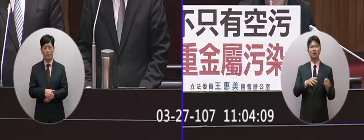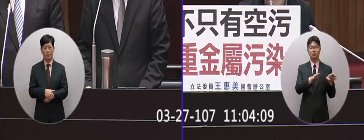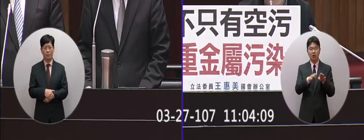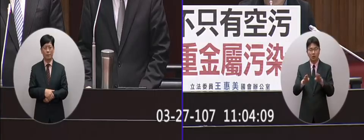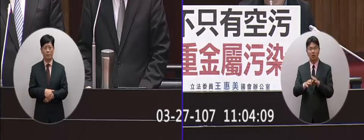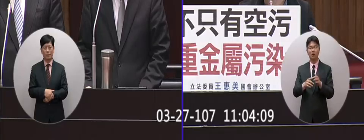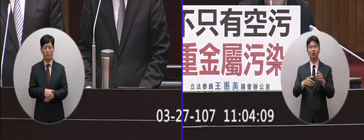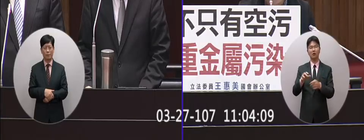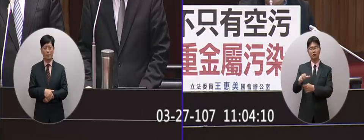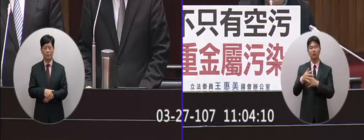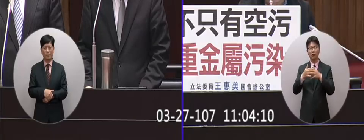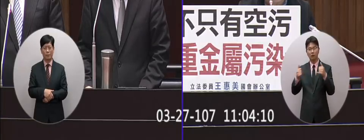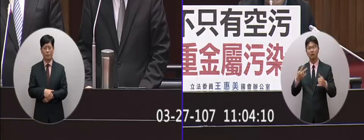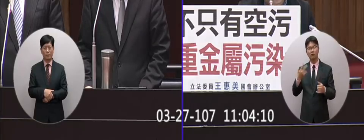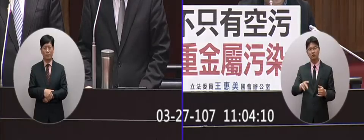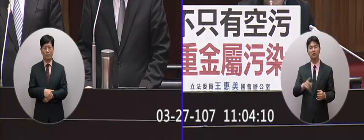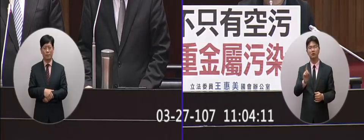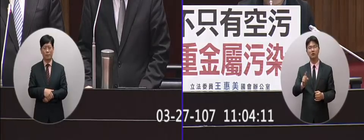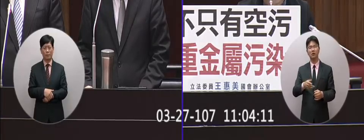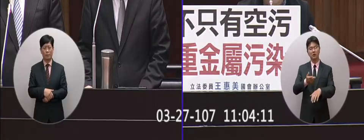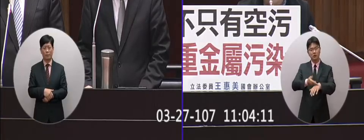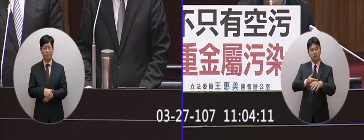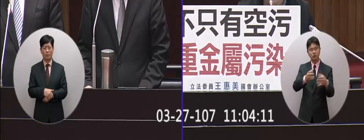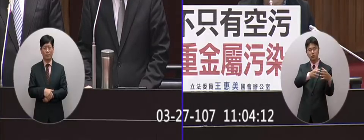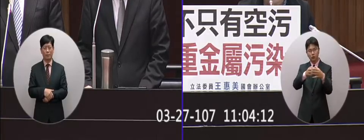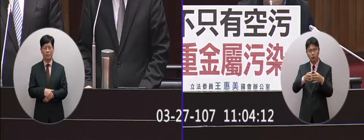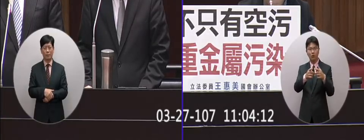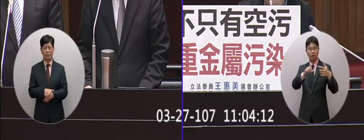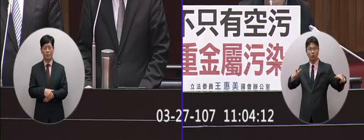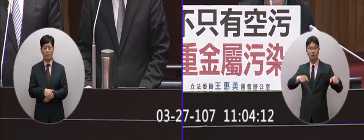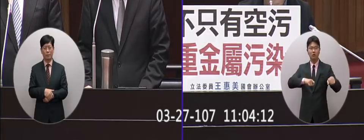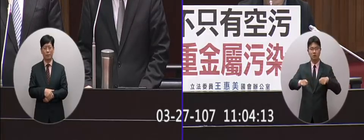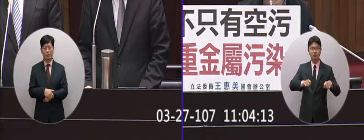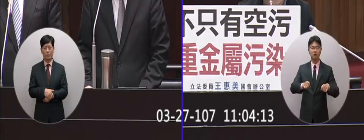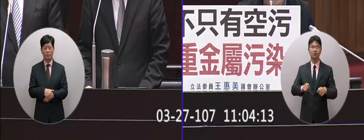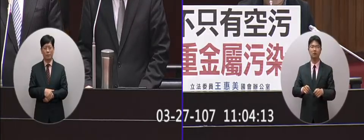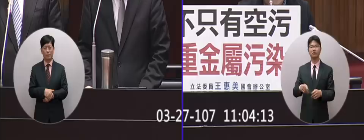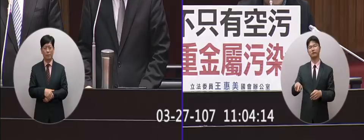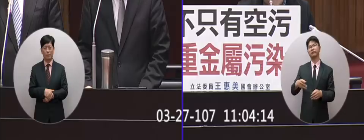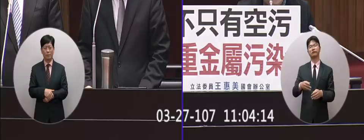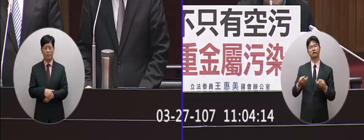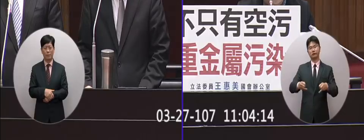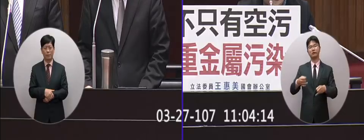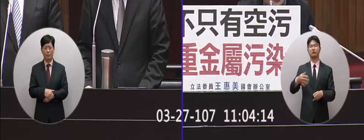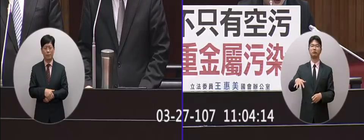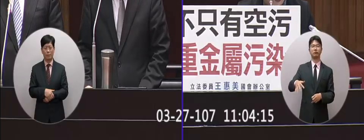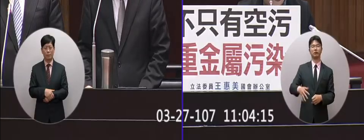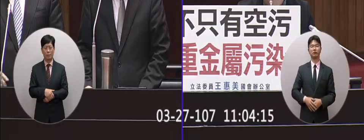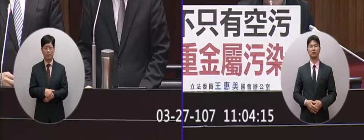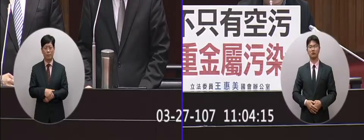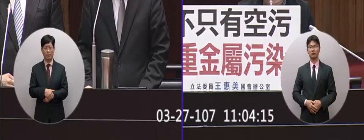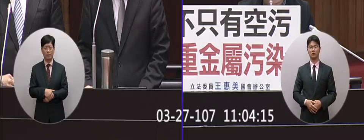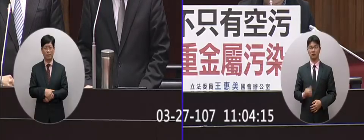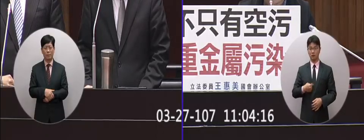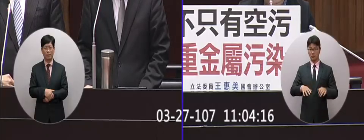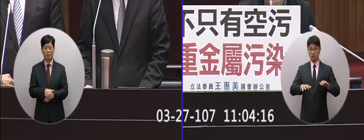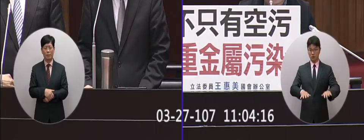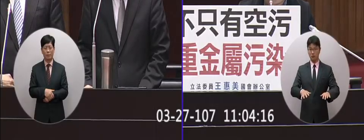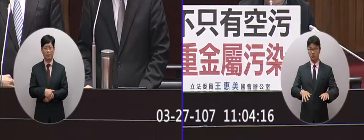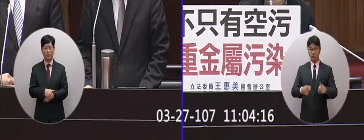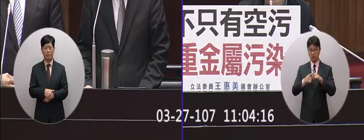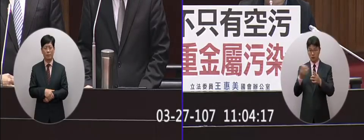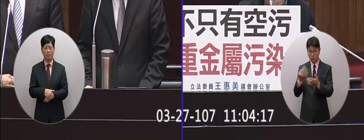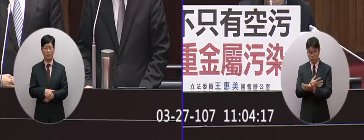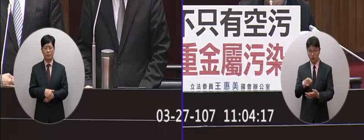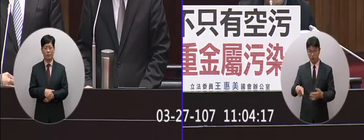啦、外役兼劳力啦、农业技术团等等，都不太有什么结果出来哦。那对于现在我们缺工的问题，